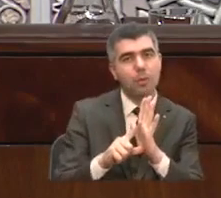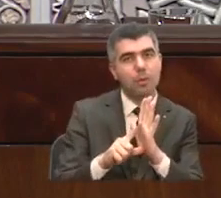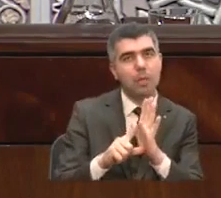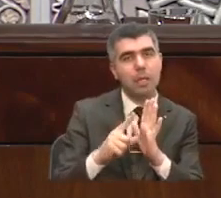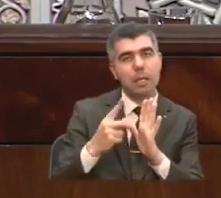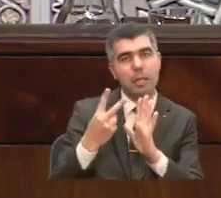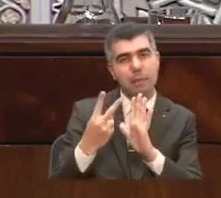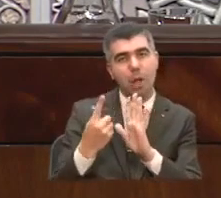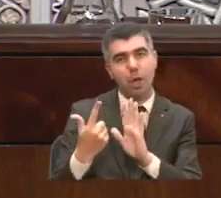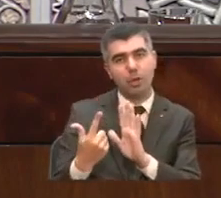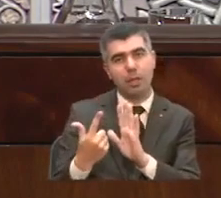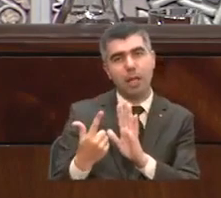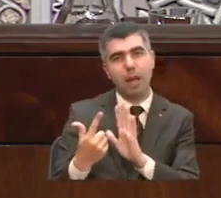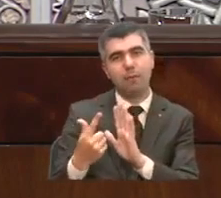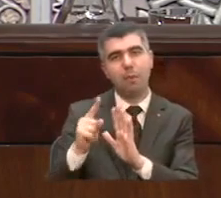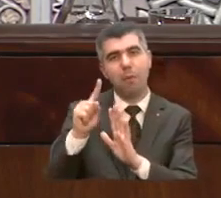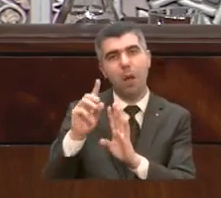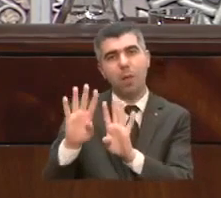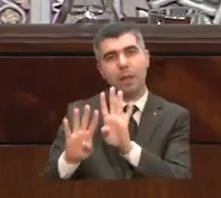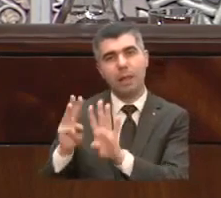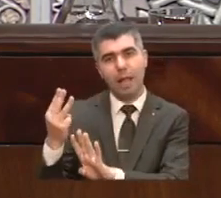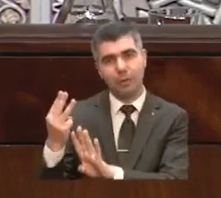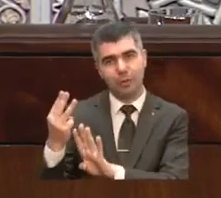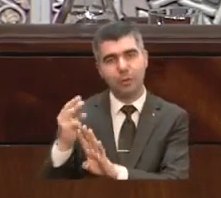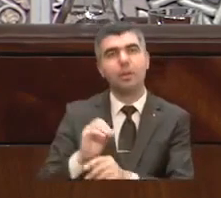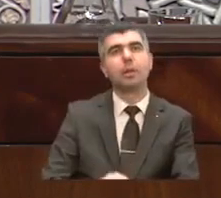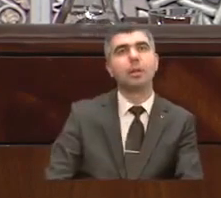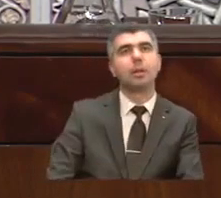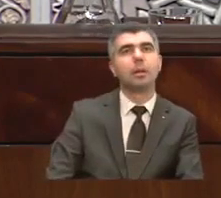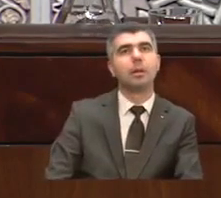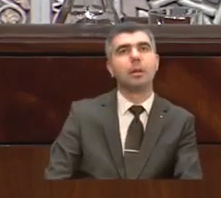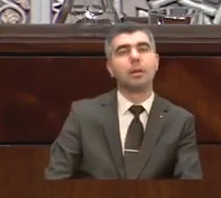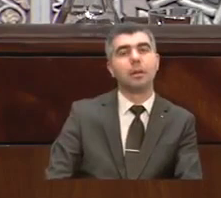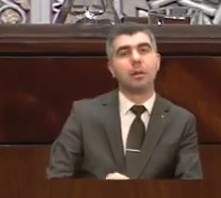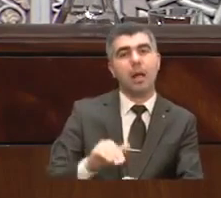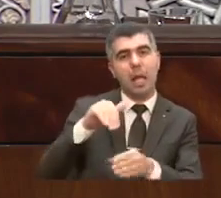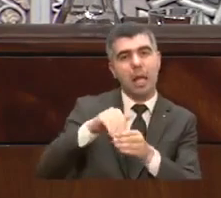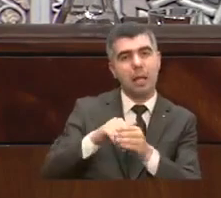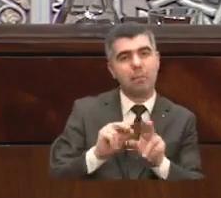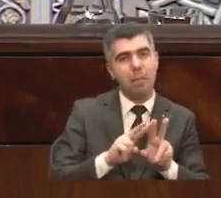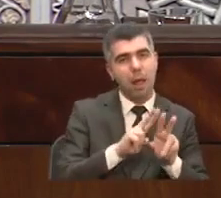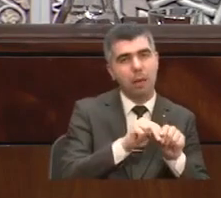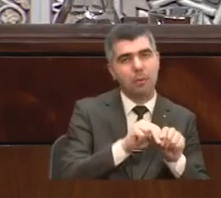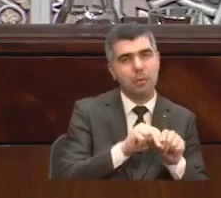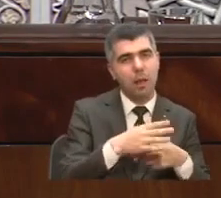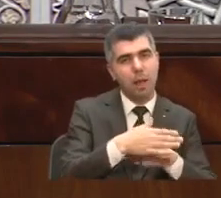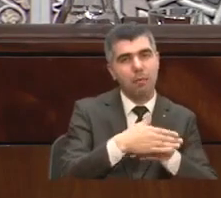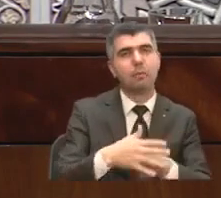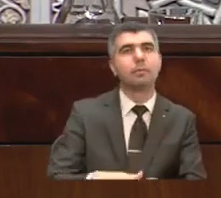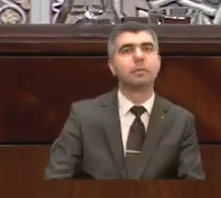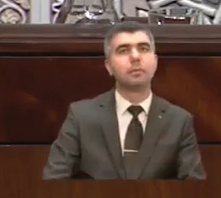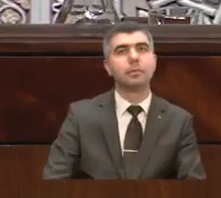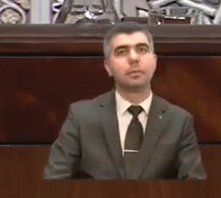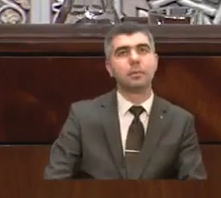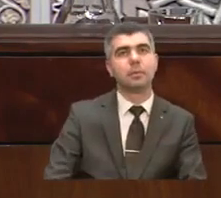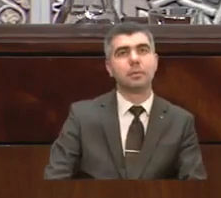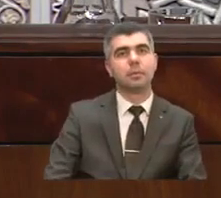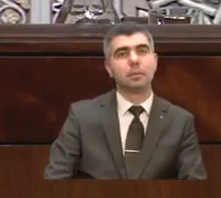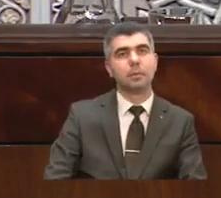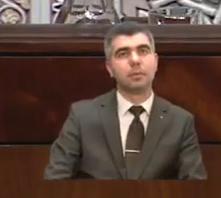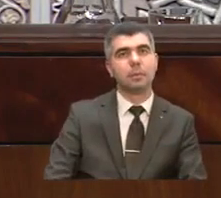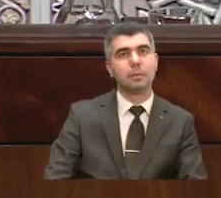27113 للسيدات والسادة النواب المحترمين من فريق التجمع الدستوري. تفضل أحد